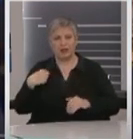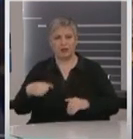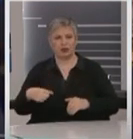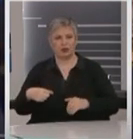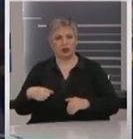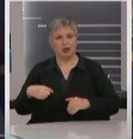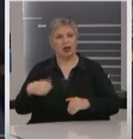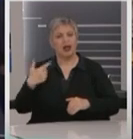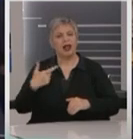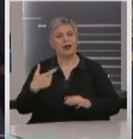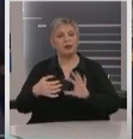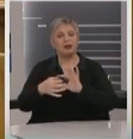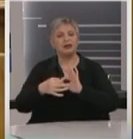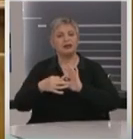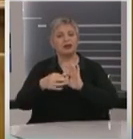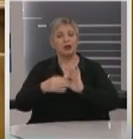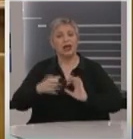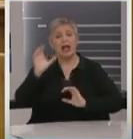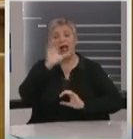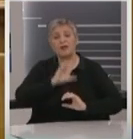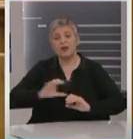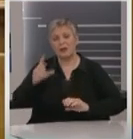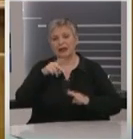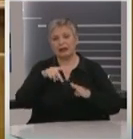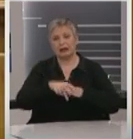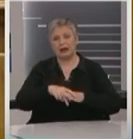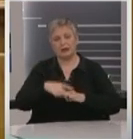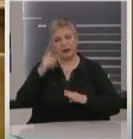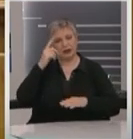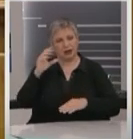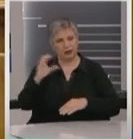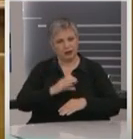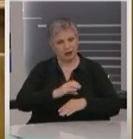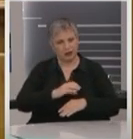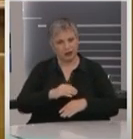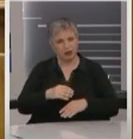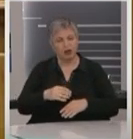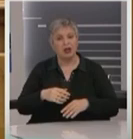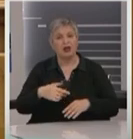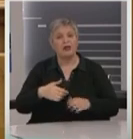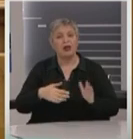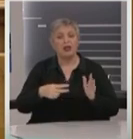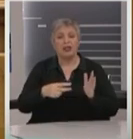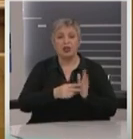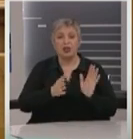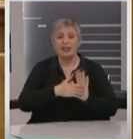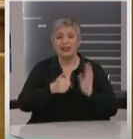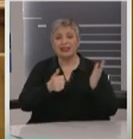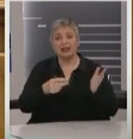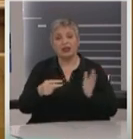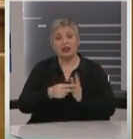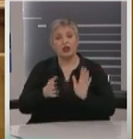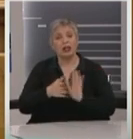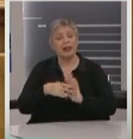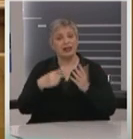στενή συνεργασία με την Ευρωπαϊκή Τράπεζα Επενδύσεων. 16 και 17 συμφωνήθηκαν με την Τράπεζα προγράμματα και